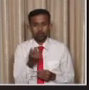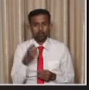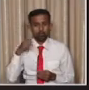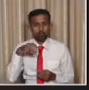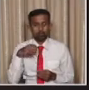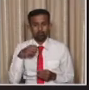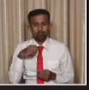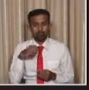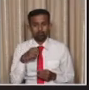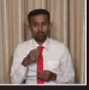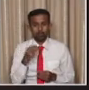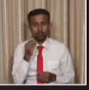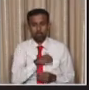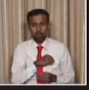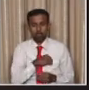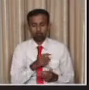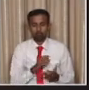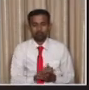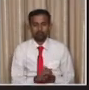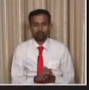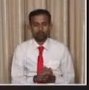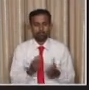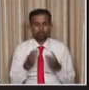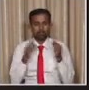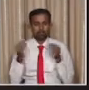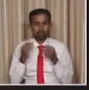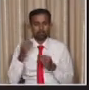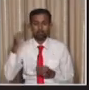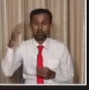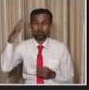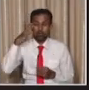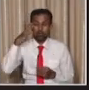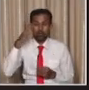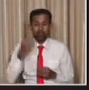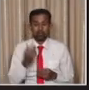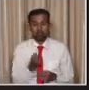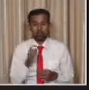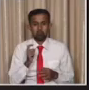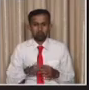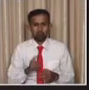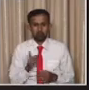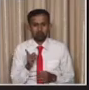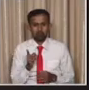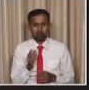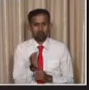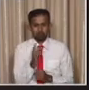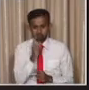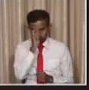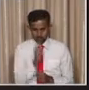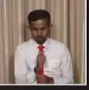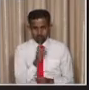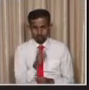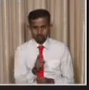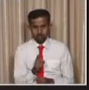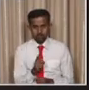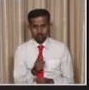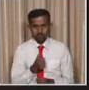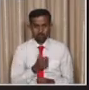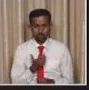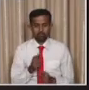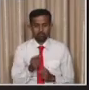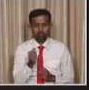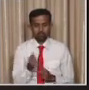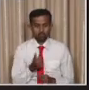විදුලියටත් ගසා කෑමක් සිද්ධ වෙන නොමිලේ ලැබෙන හිරු එළියනොත් යම් ප්‍රශ්නයක් තියෙනවා. ජනාධිපතිතුමා කියනවා දැන් මෙවට අකමැතිලු